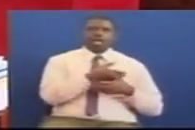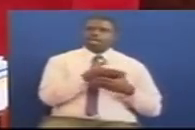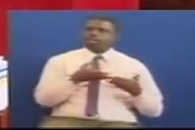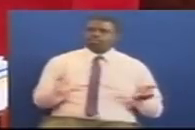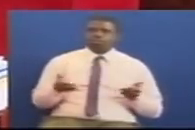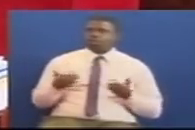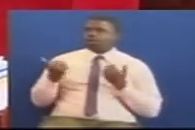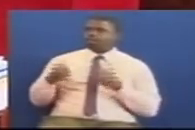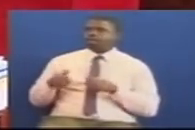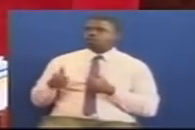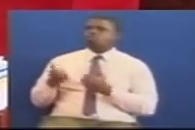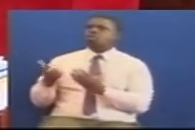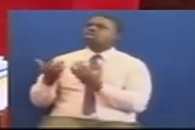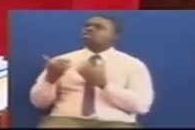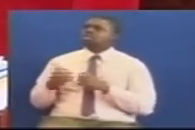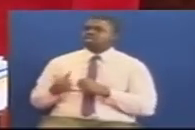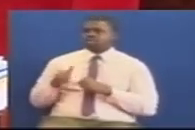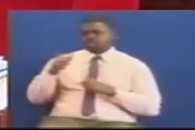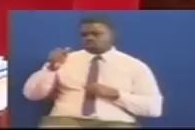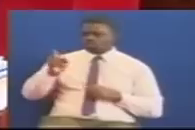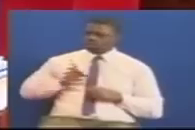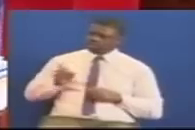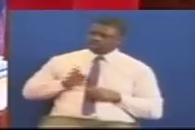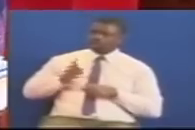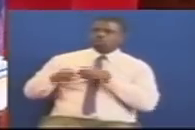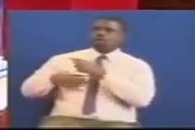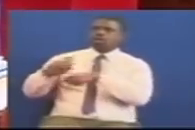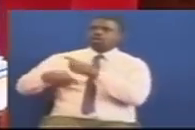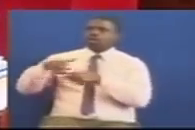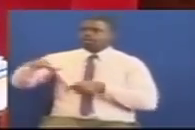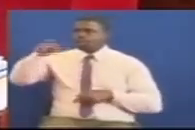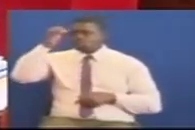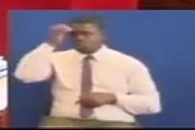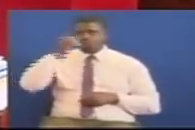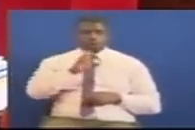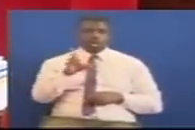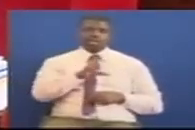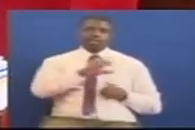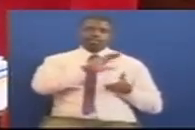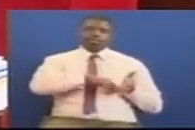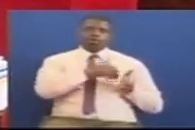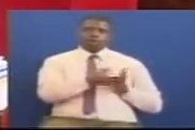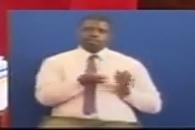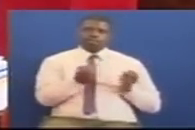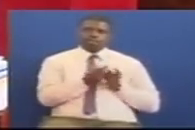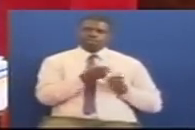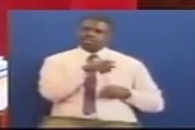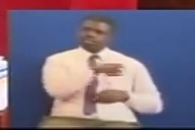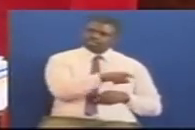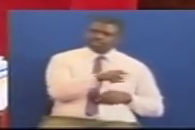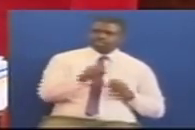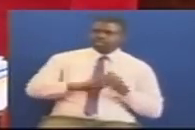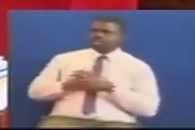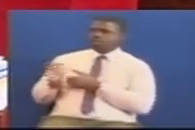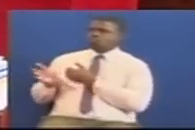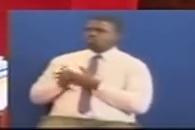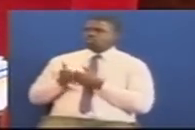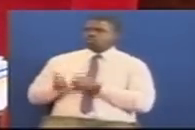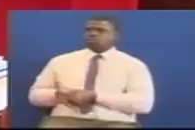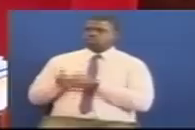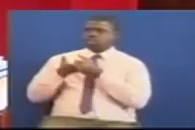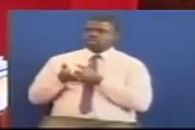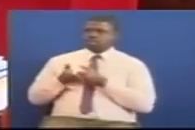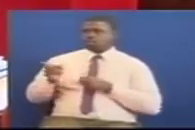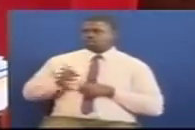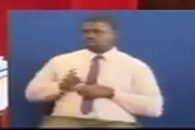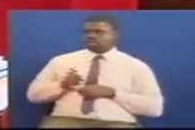bado tunahitaji sana wasichana kuendelea na masomo. Je, ni lini programu kama hizo zitarudishwa ili kusaidia wasichana,